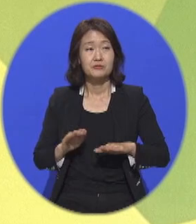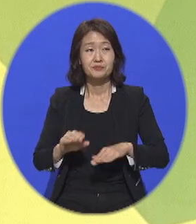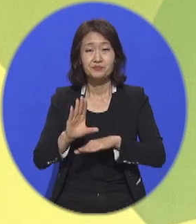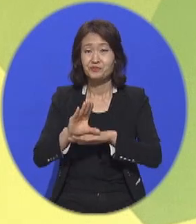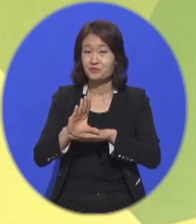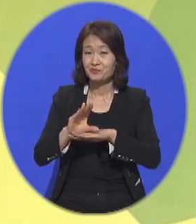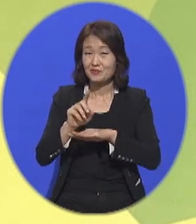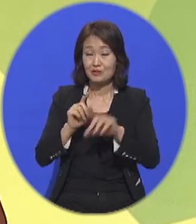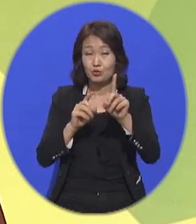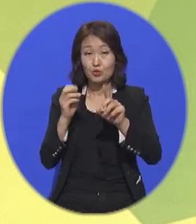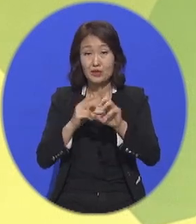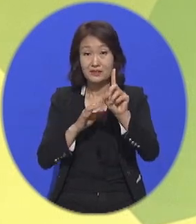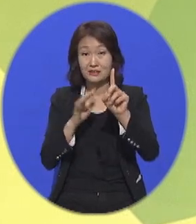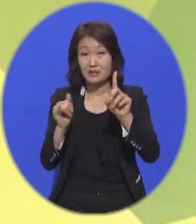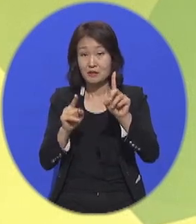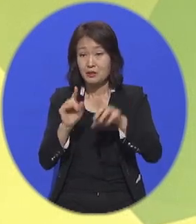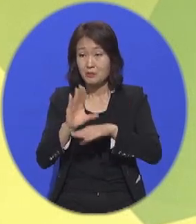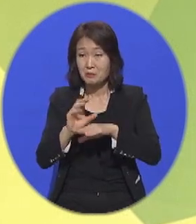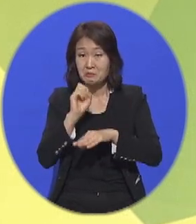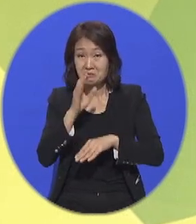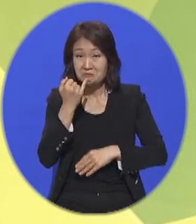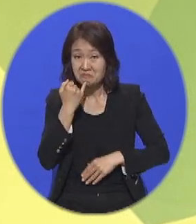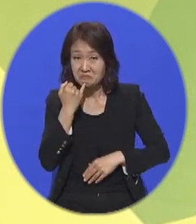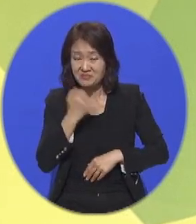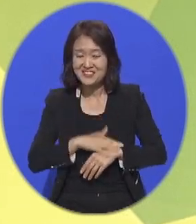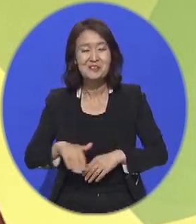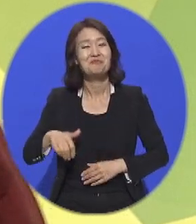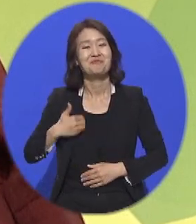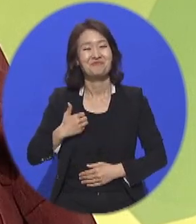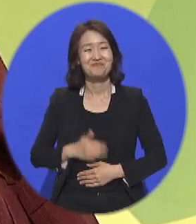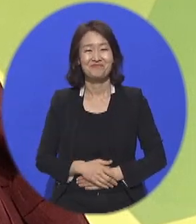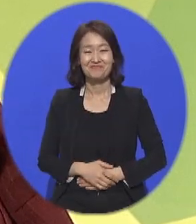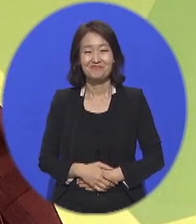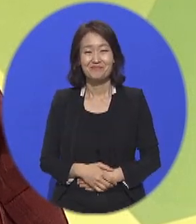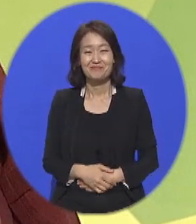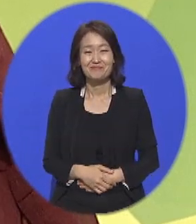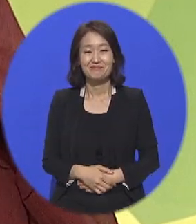좀 이 말씀을 드려도 될지 모르겠습니다만은